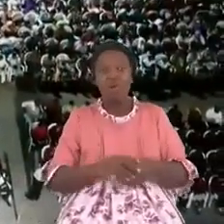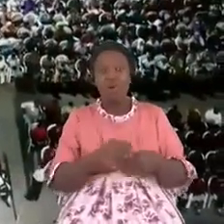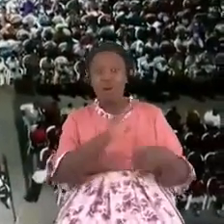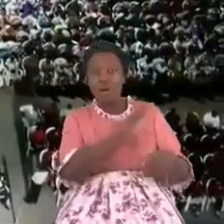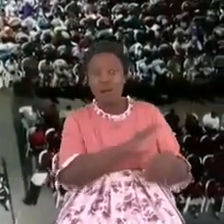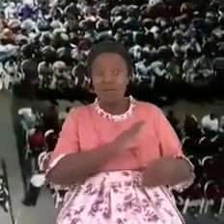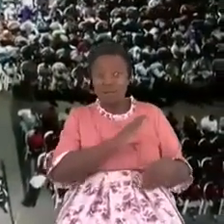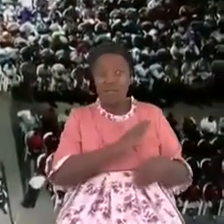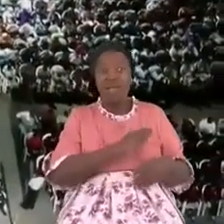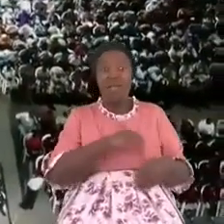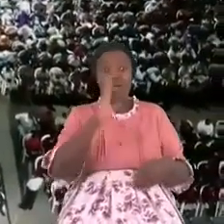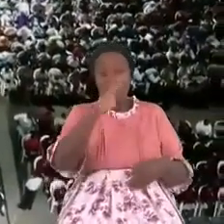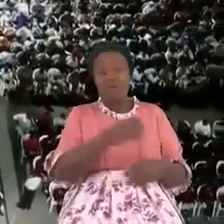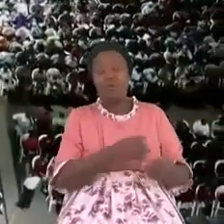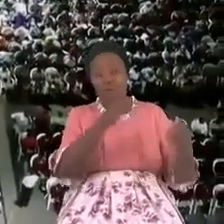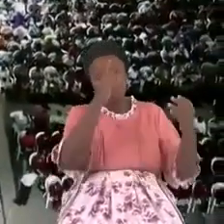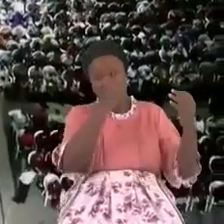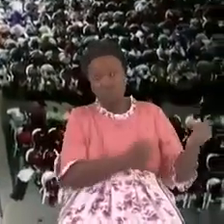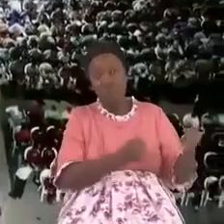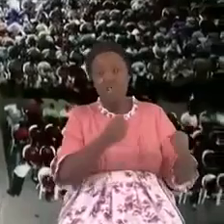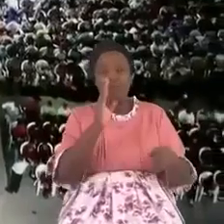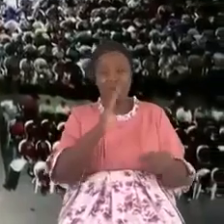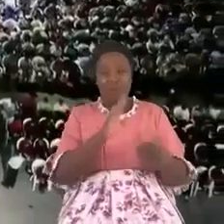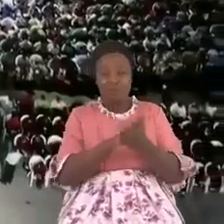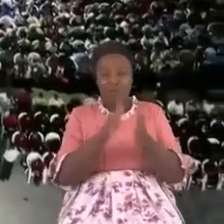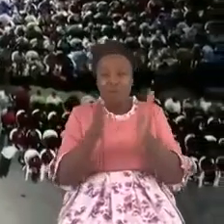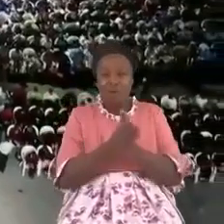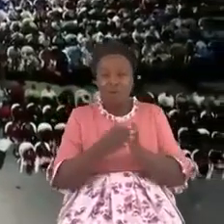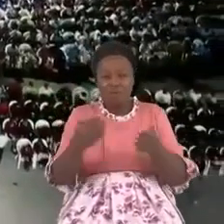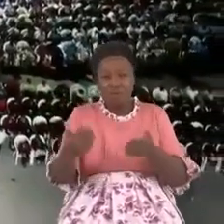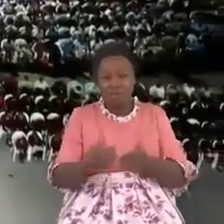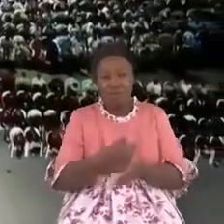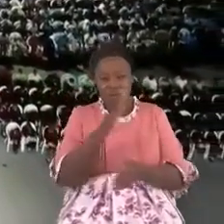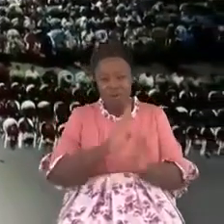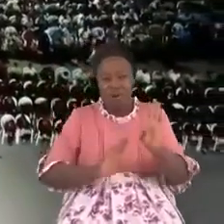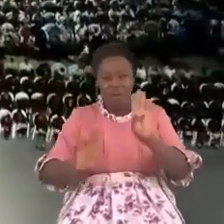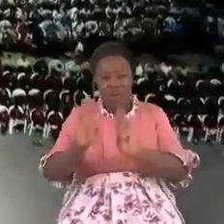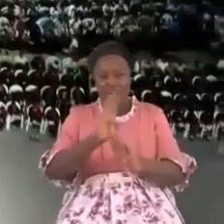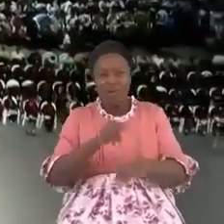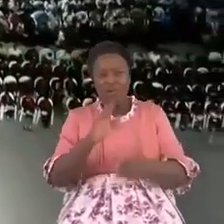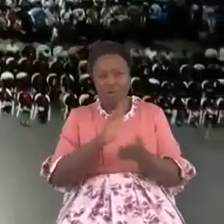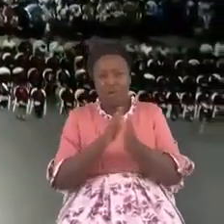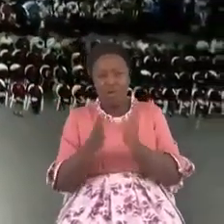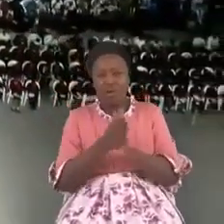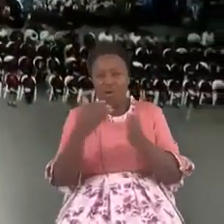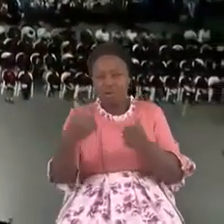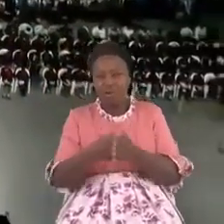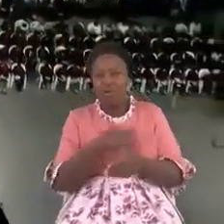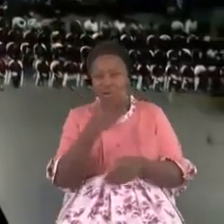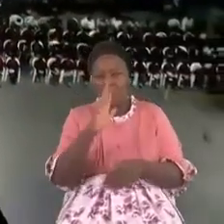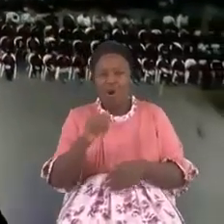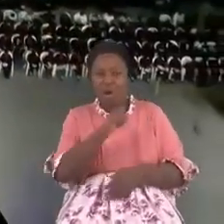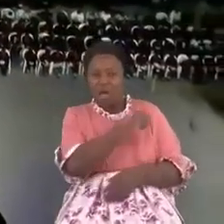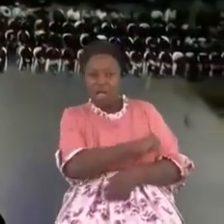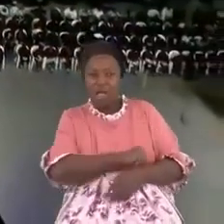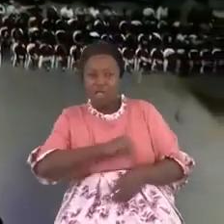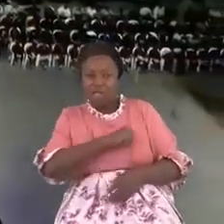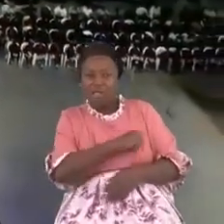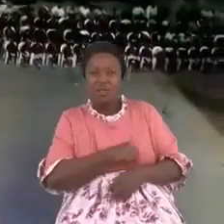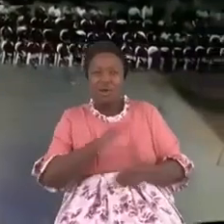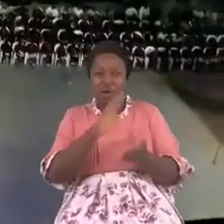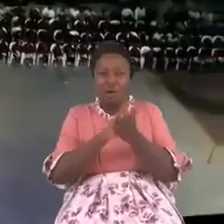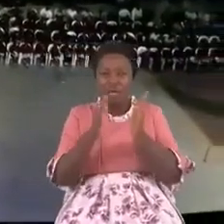ọhụụ. Omume gị niile ga-adị ọhụụ. Otu i si eme ihe na ndụ gị ga-adị